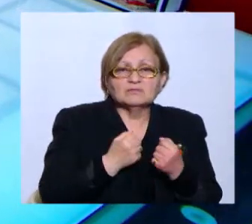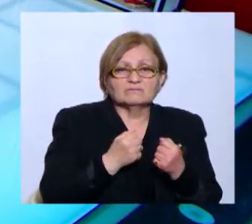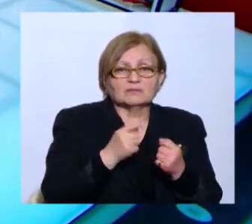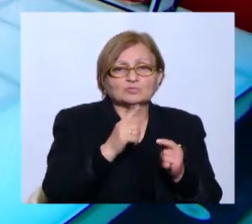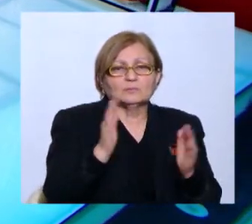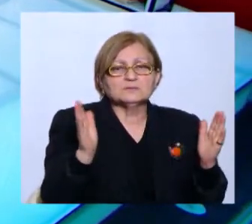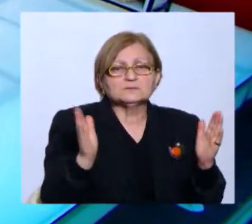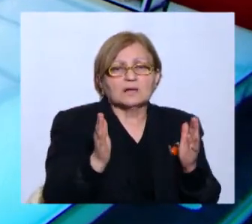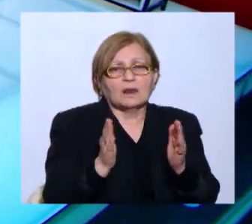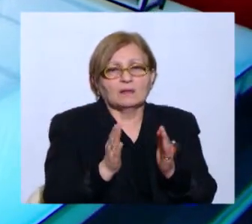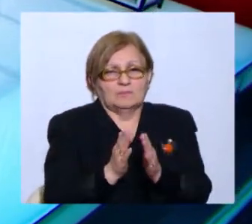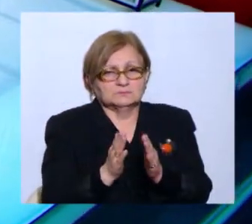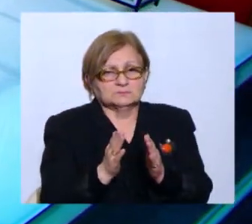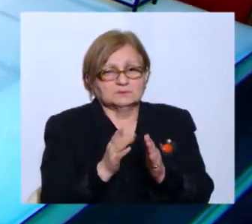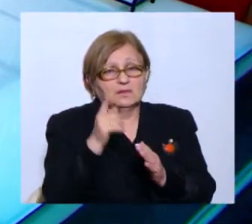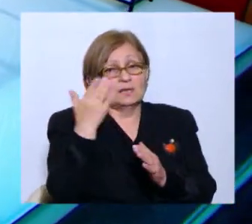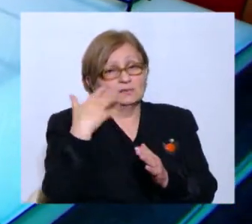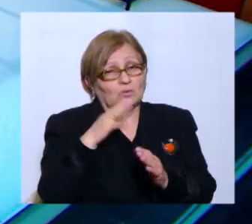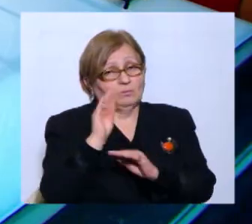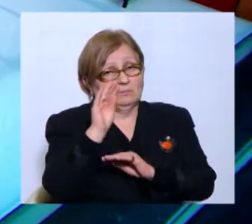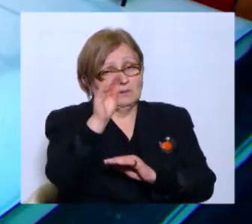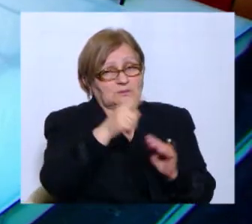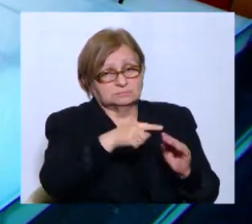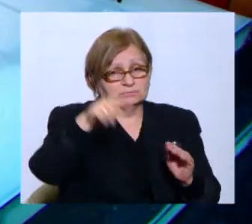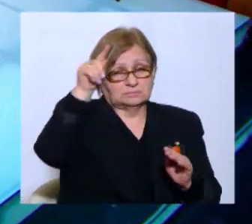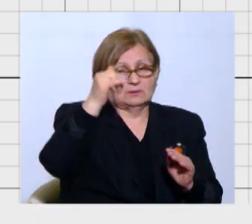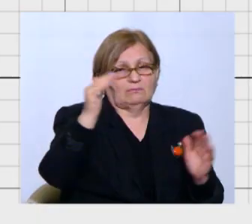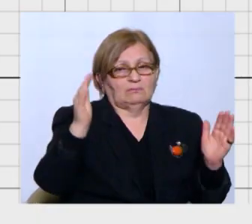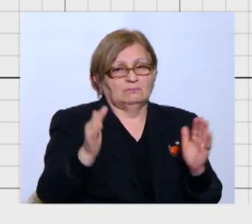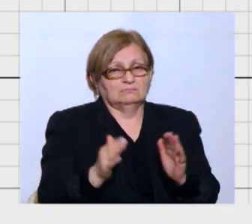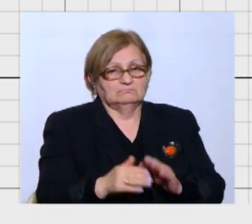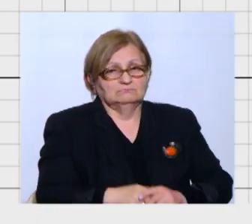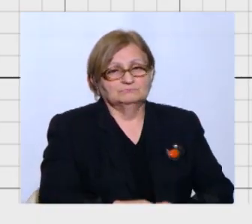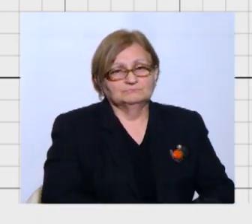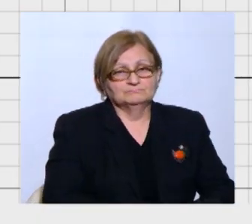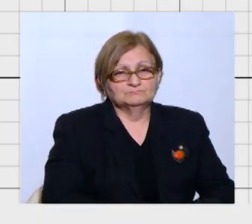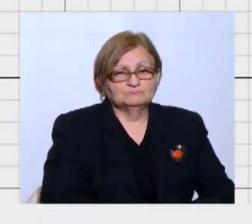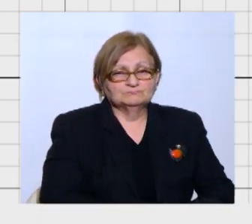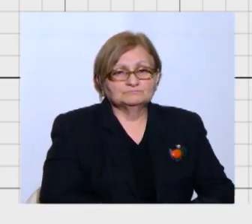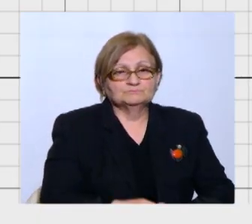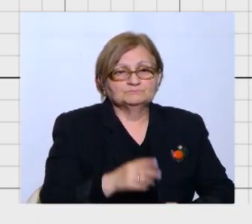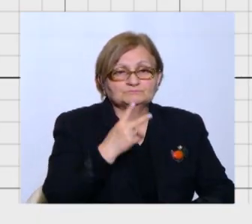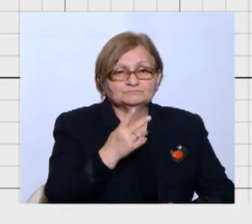კლებადი. აი, ნახეთ, როგორ გამოიყურება ერთი მეორედი. ერთი მეორედი ფრჩხილებში ავიღოთ.